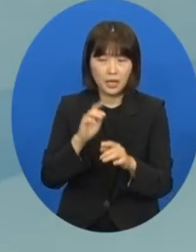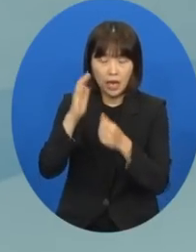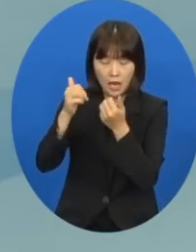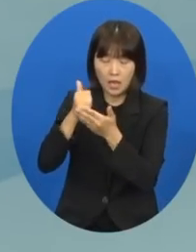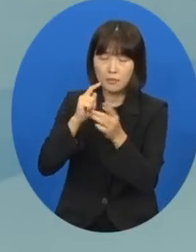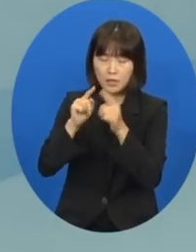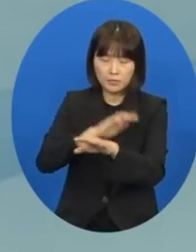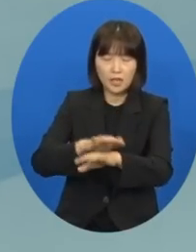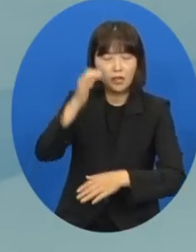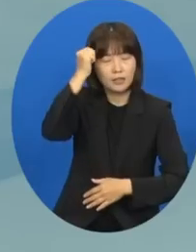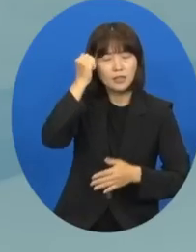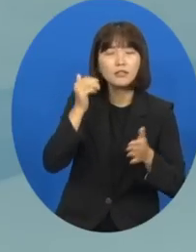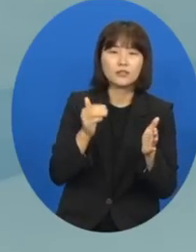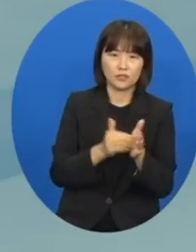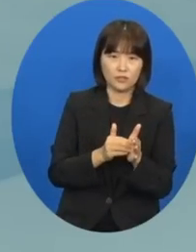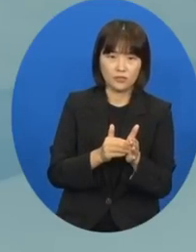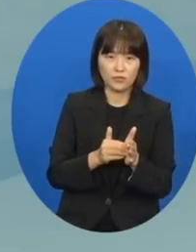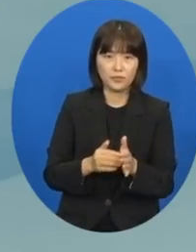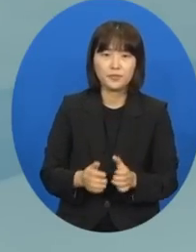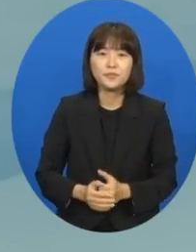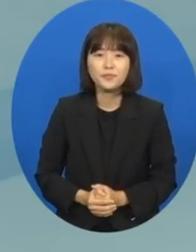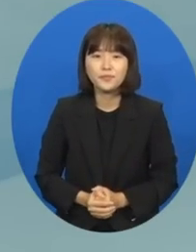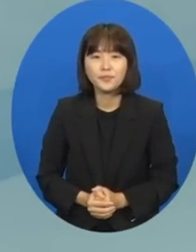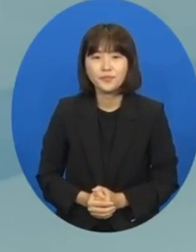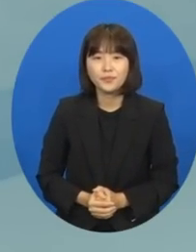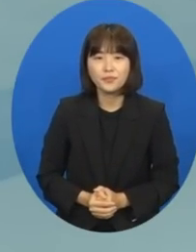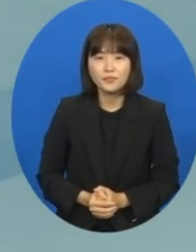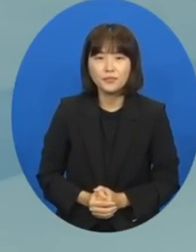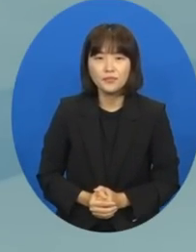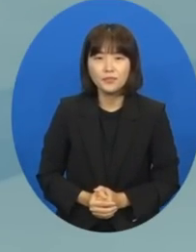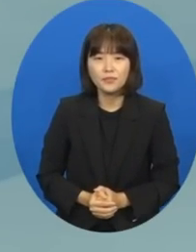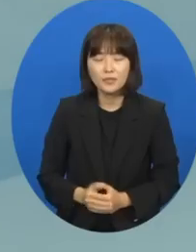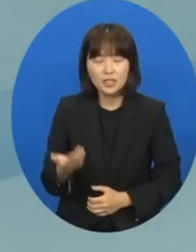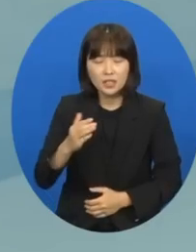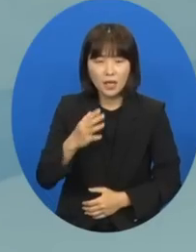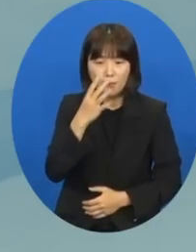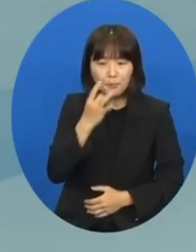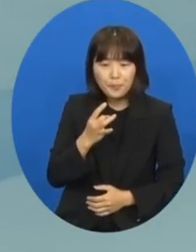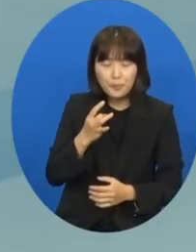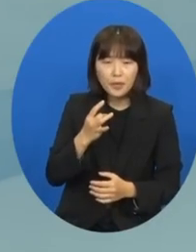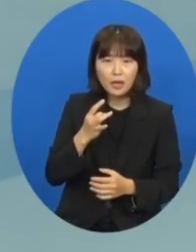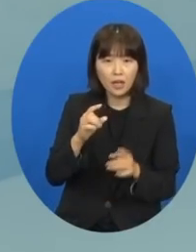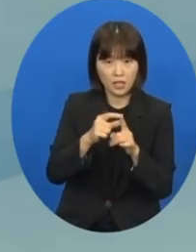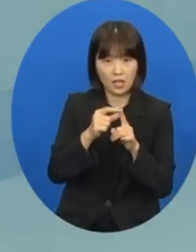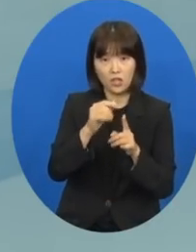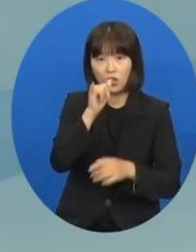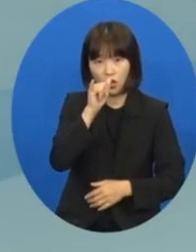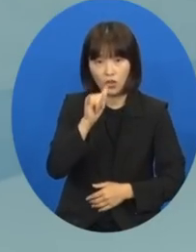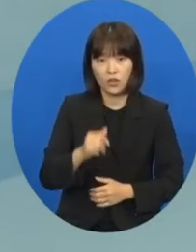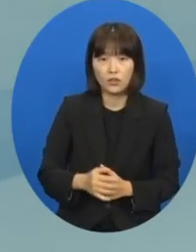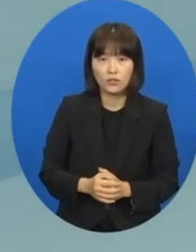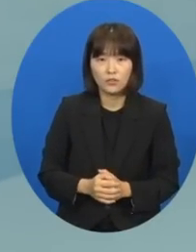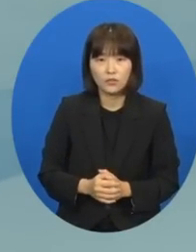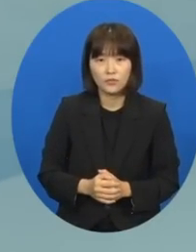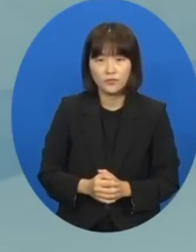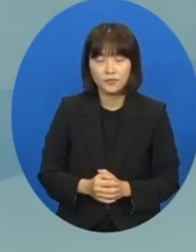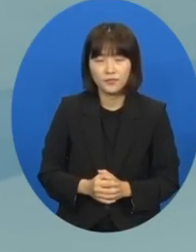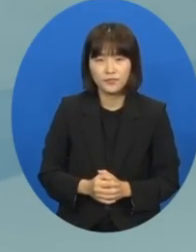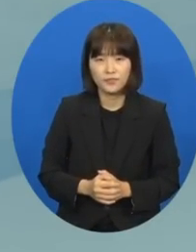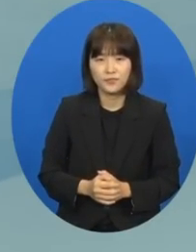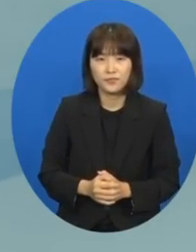기억했습니다. 대단하죠? 전에 들었지만 잘 기억했습니다. 근데 빠진 단어가 있습니다. 자, 숨은 글자